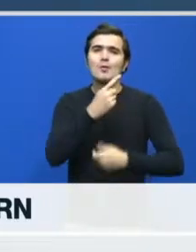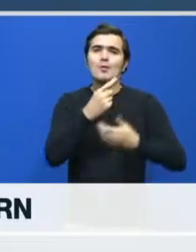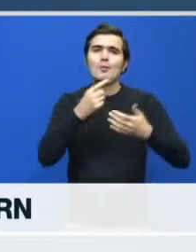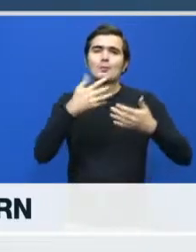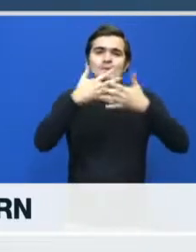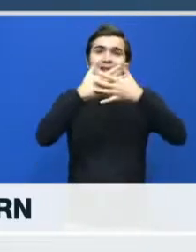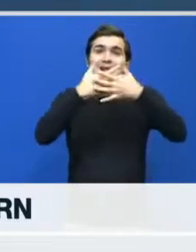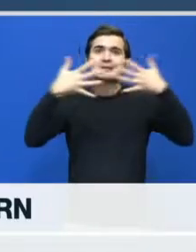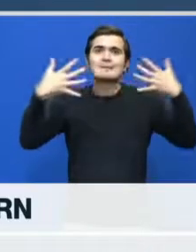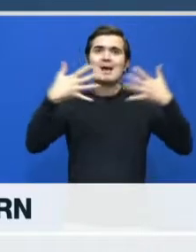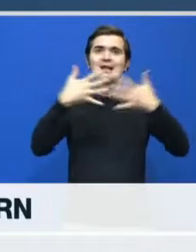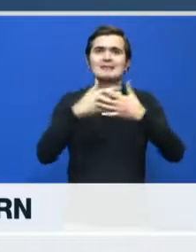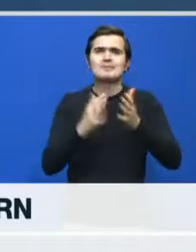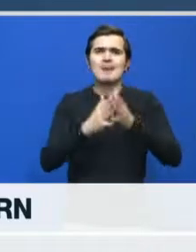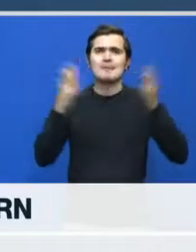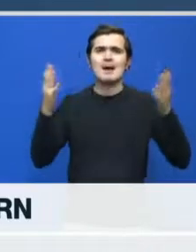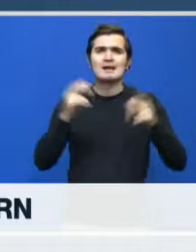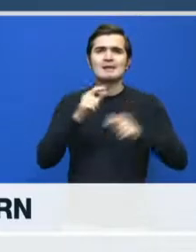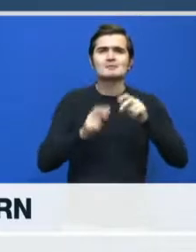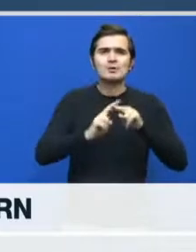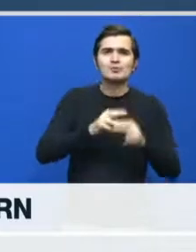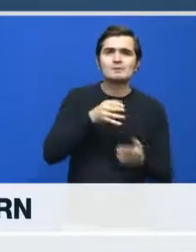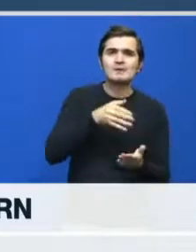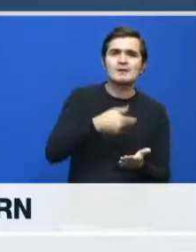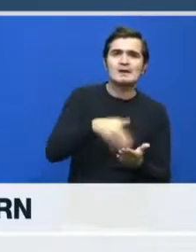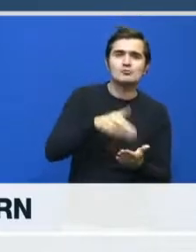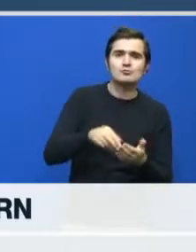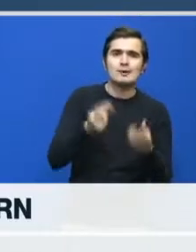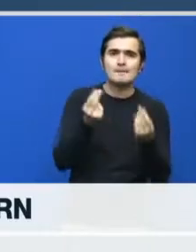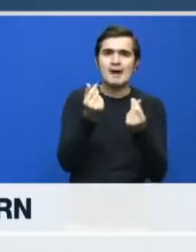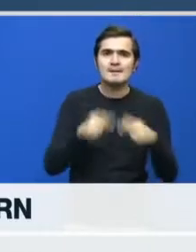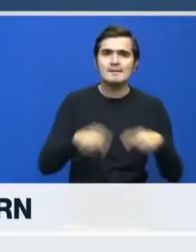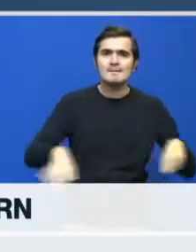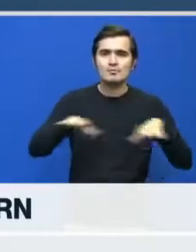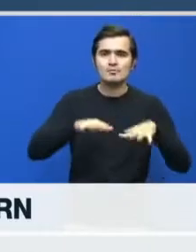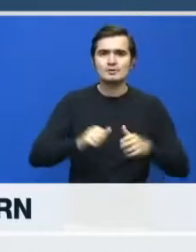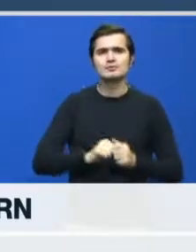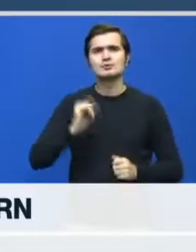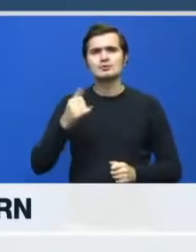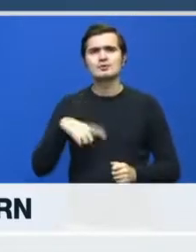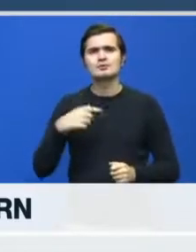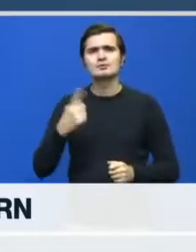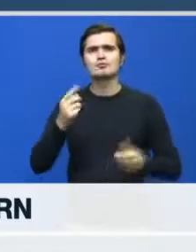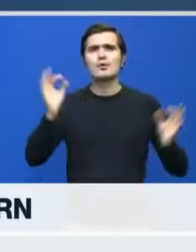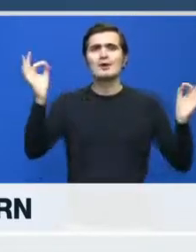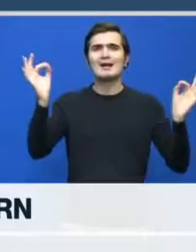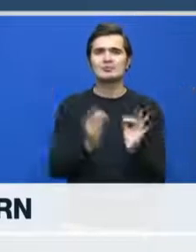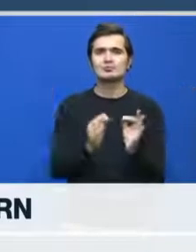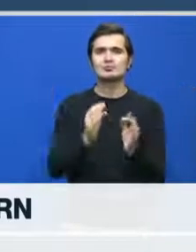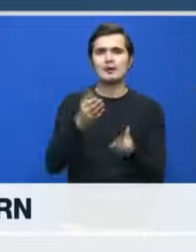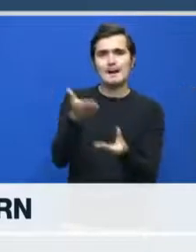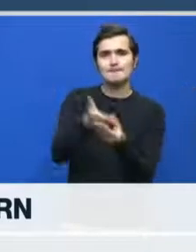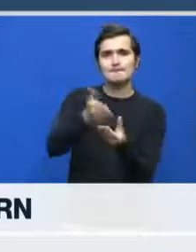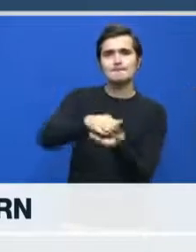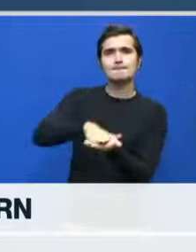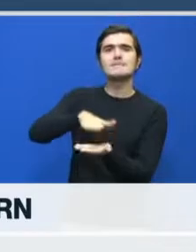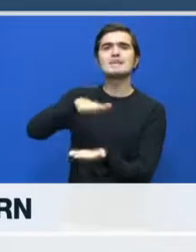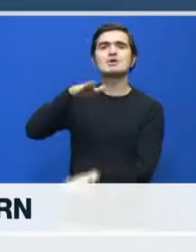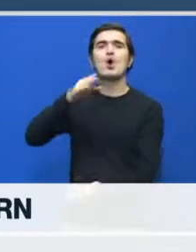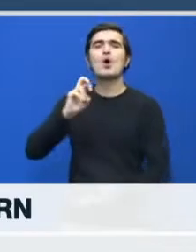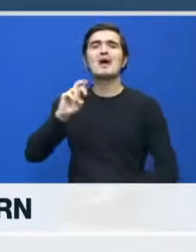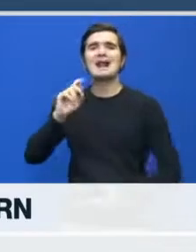și a cheltuirii banilor publici și, pe de altă parte, și o reducere a birocrației. Sistemul